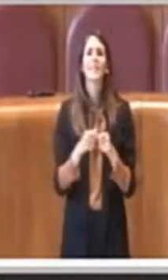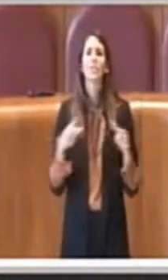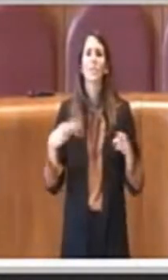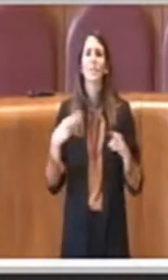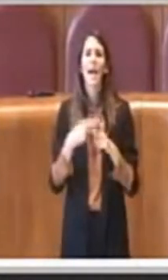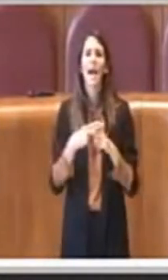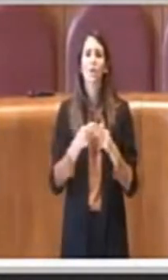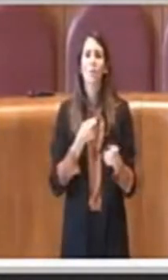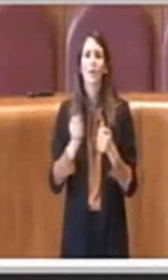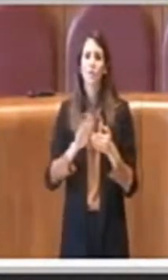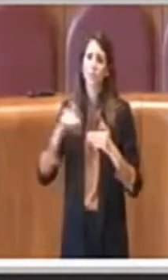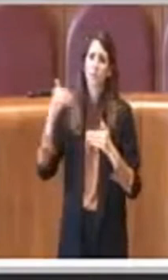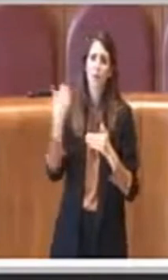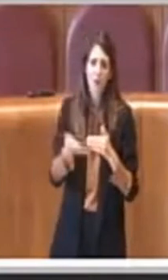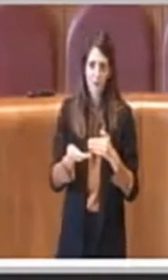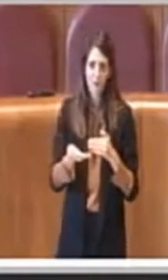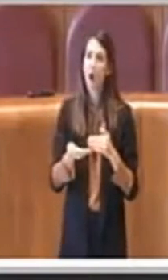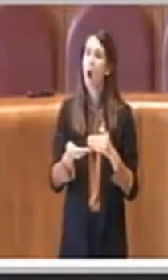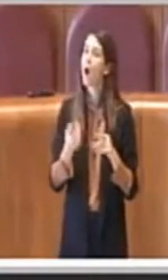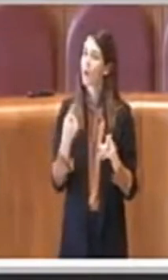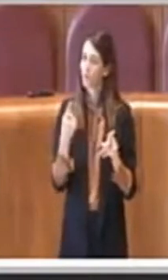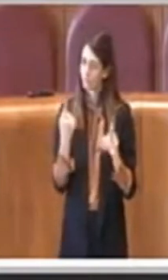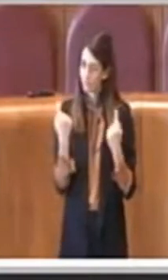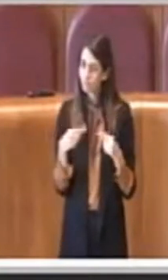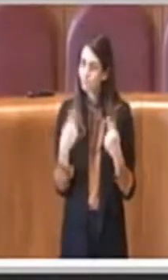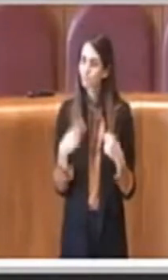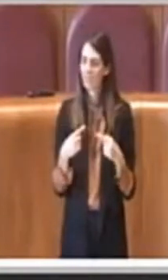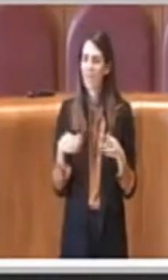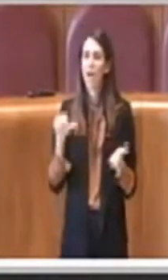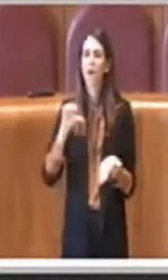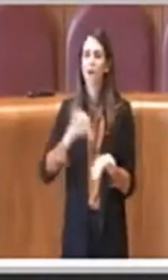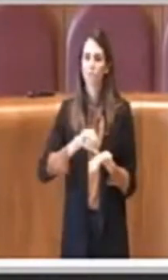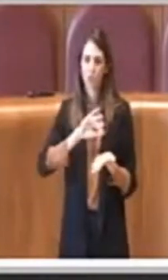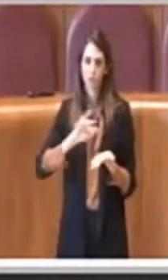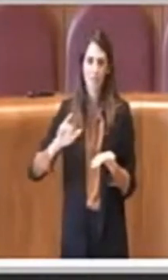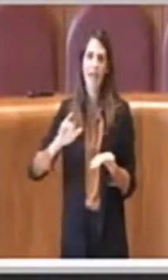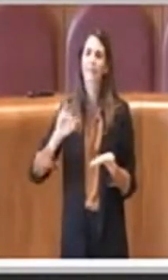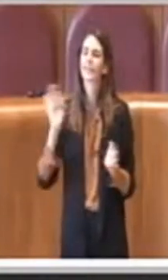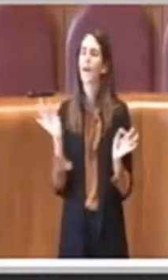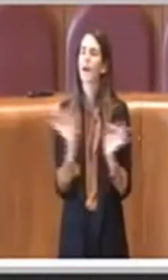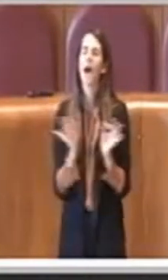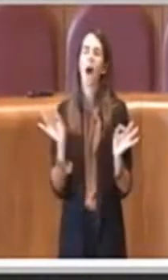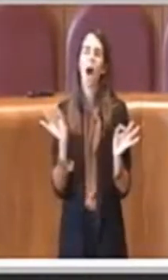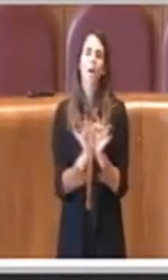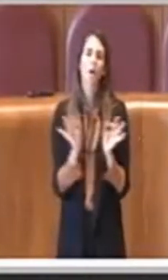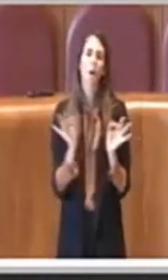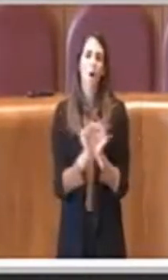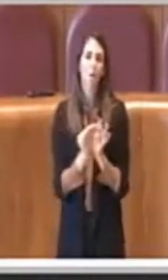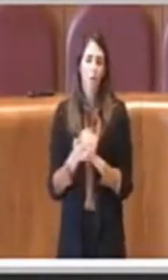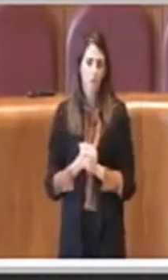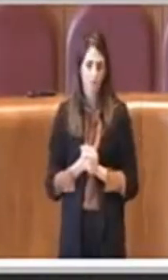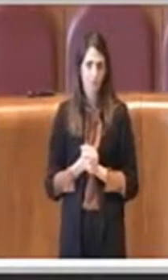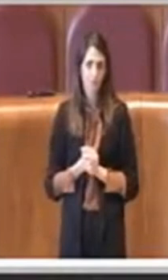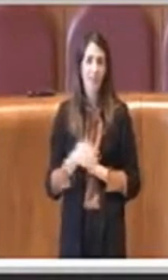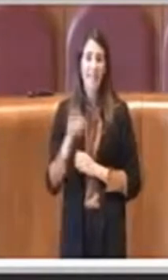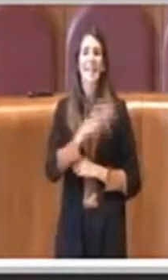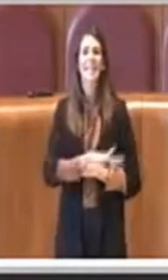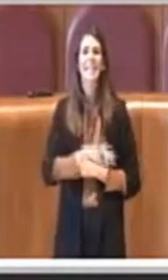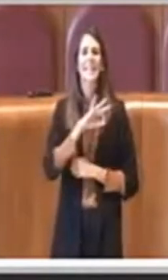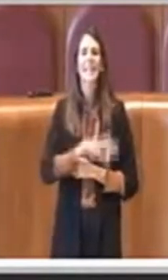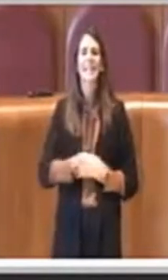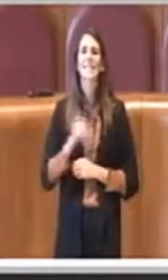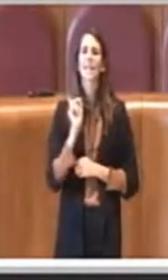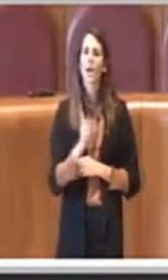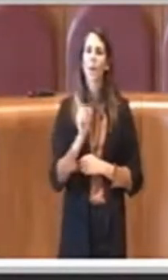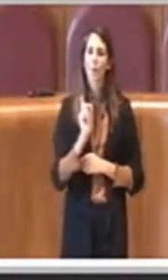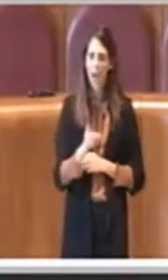anche il centrodestra, ha portato avanti da sempre, perché il ciclo di rifiuti in questa città non è mai stato chiuso. L'interesse era